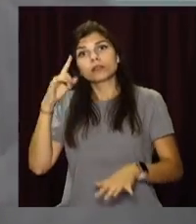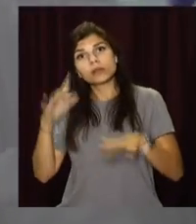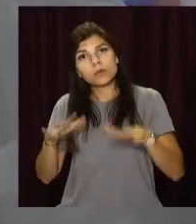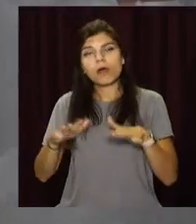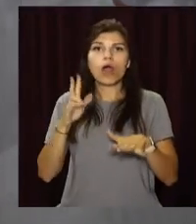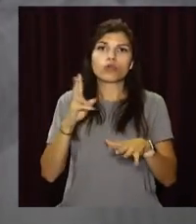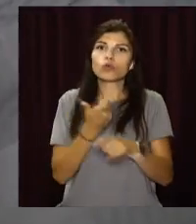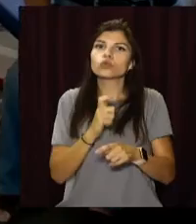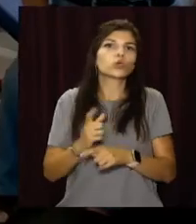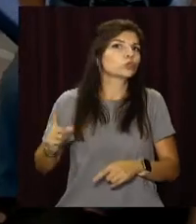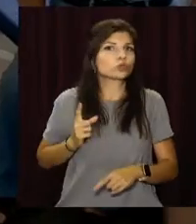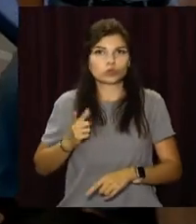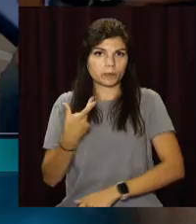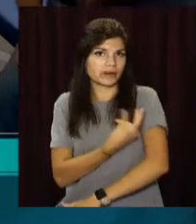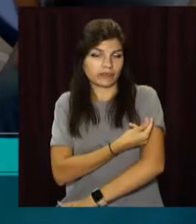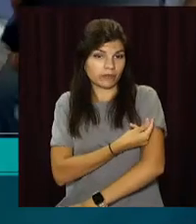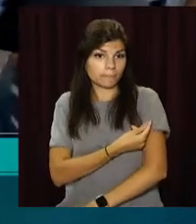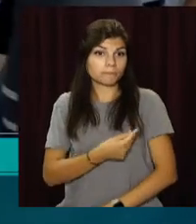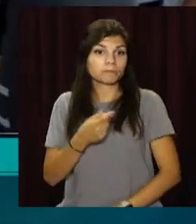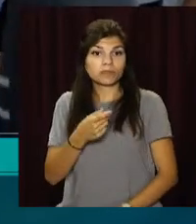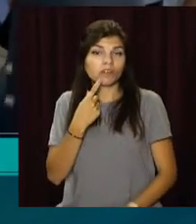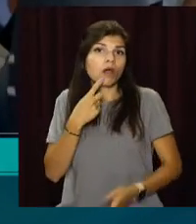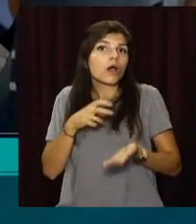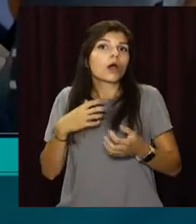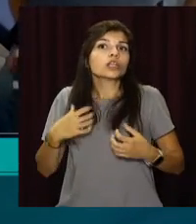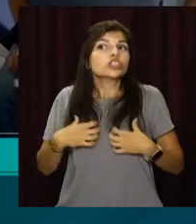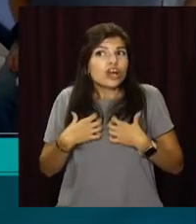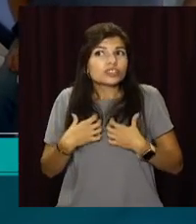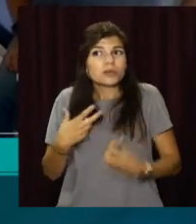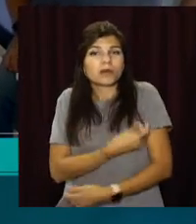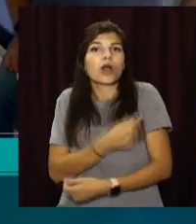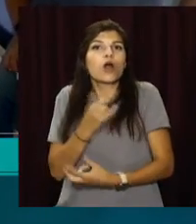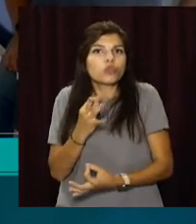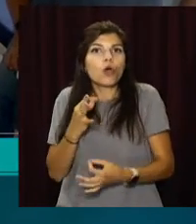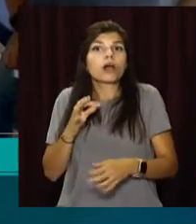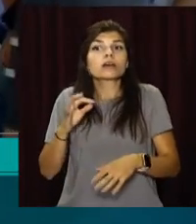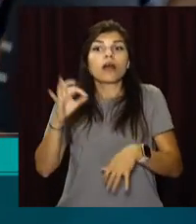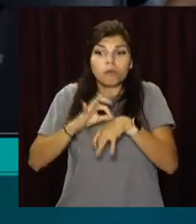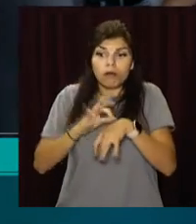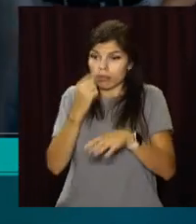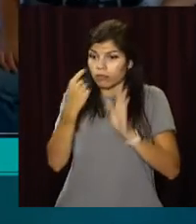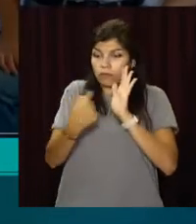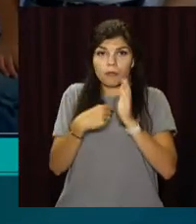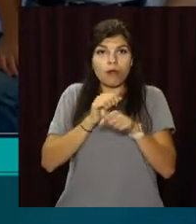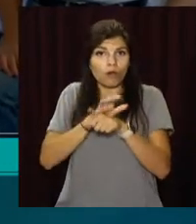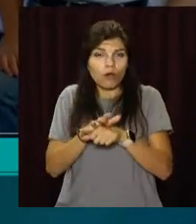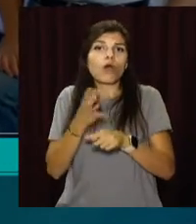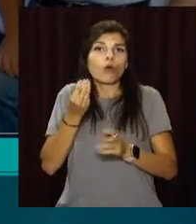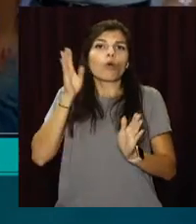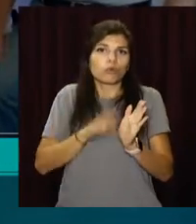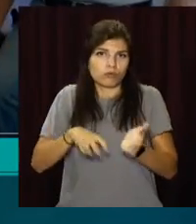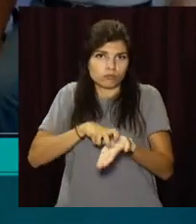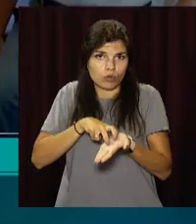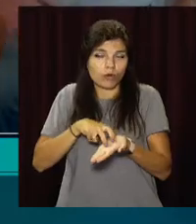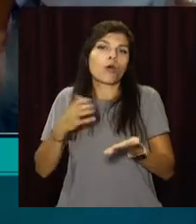а хтось дуже цього чекав. Страшновато, ну і заболіти страшно. Куча болячок, так, тому